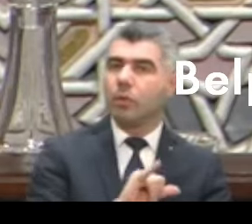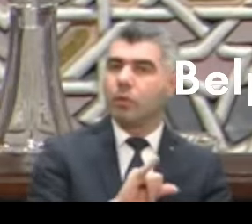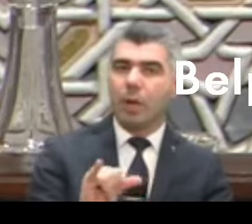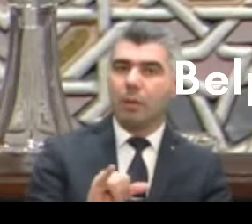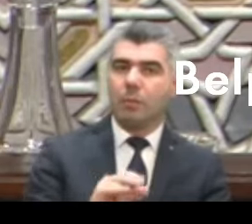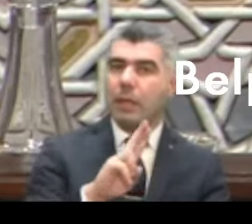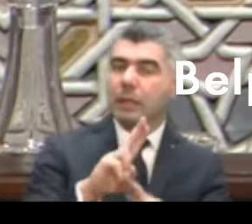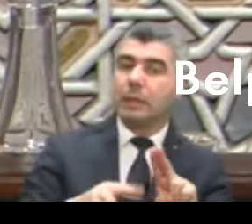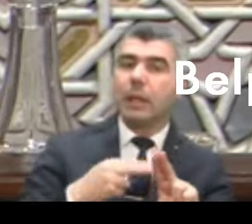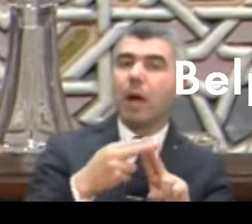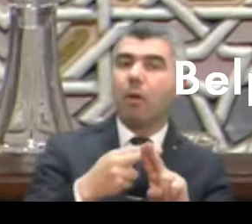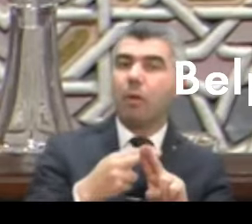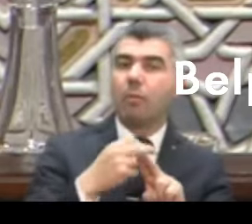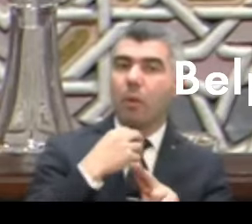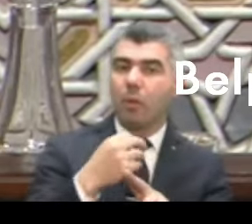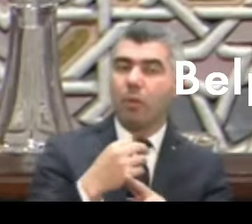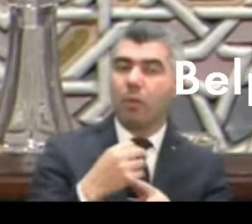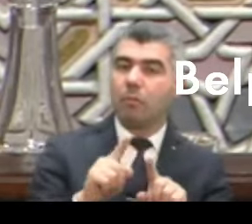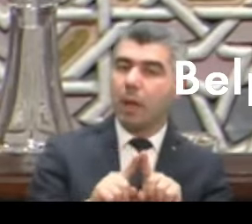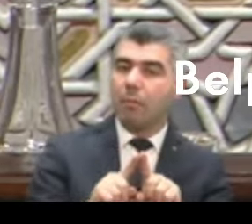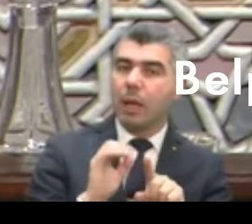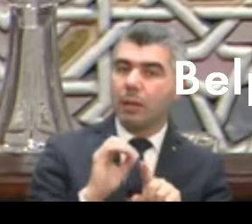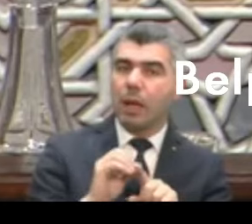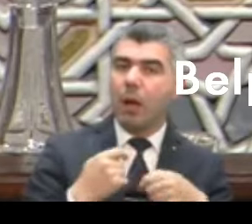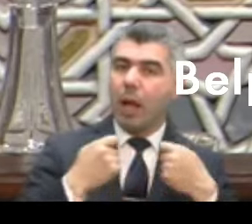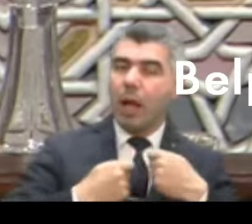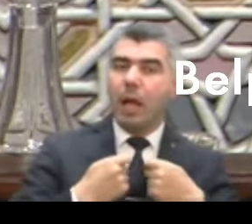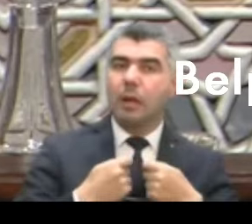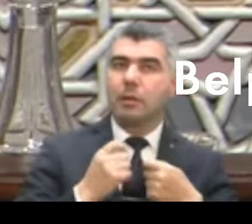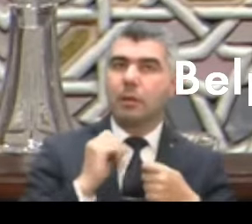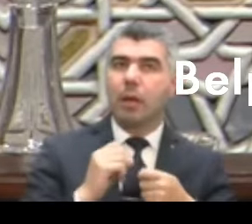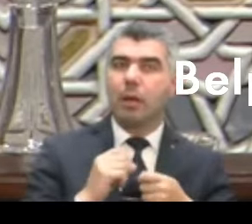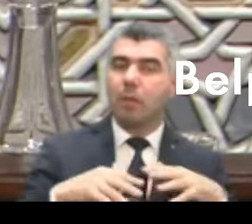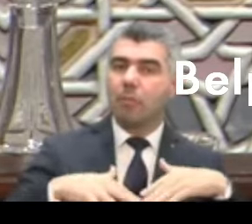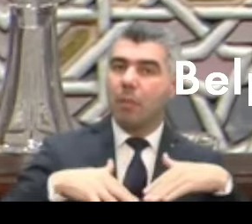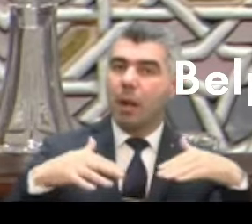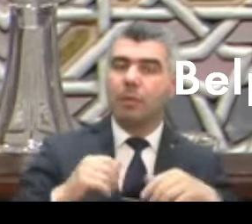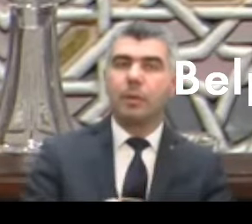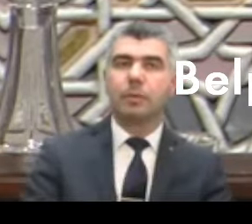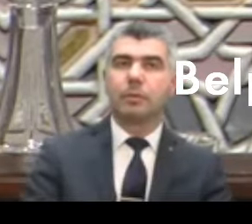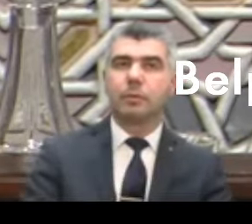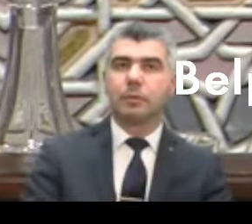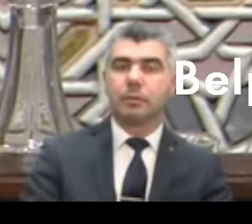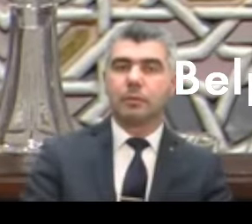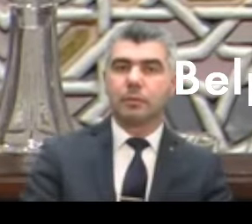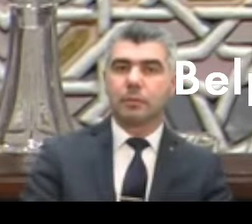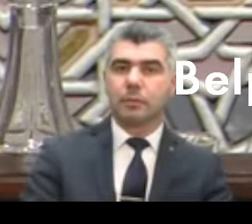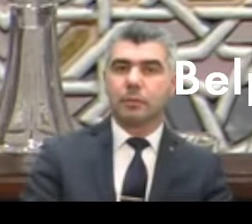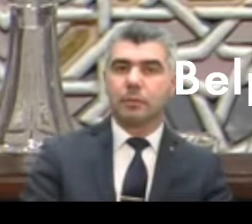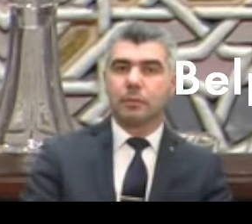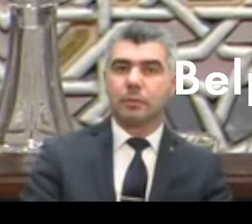انا جاوبت انا اللي كبر الجلسه انا اللي كدبر الجلسه السييد الرئيس انا اللي كدبر الجلسه